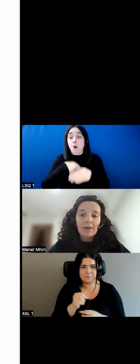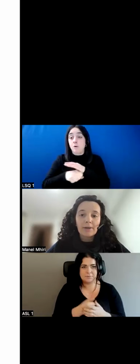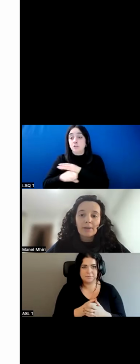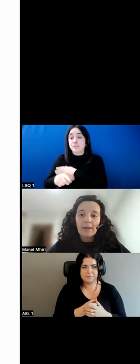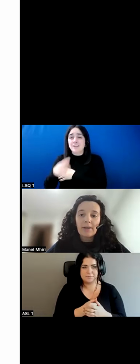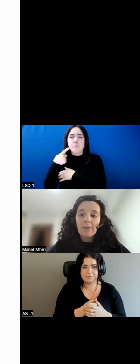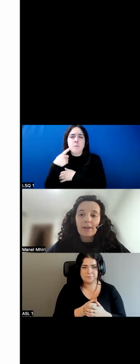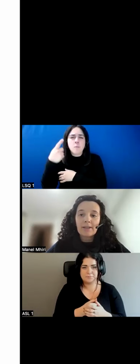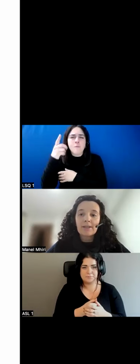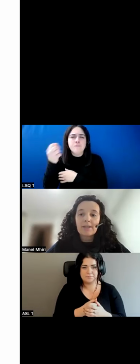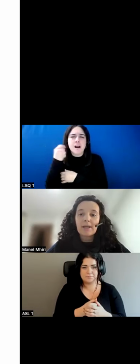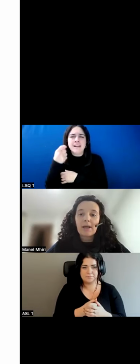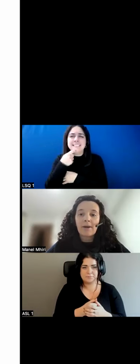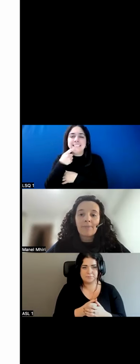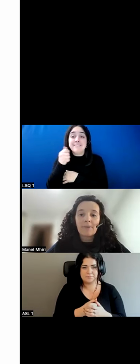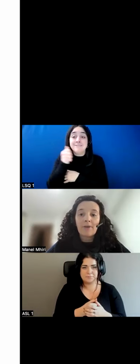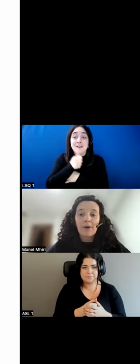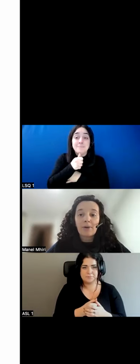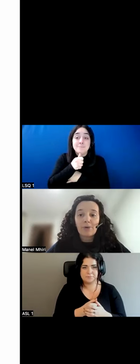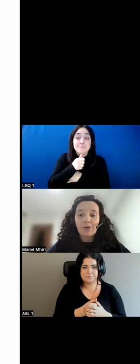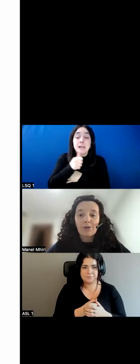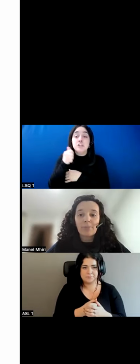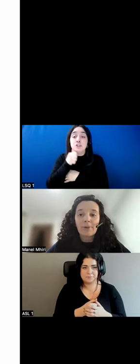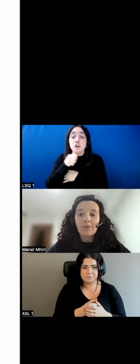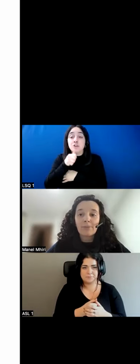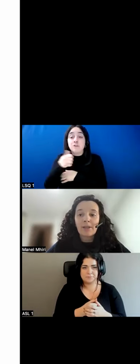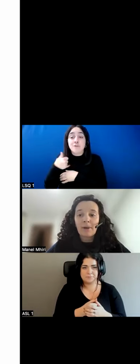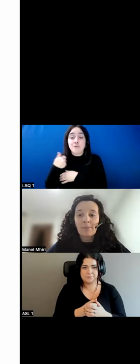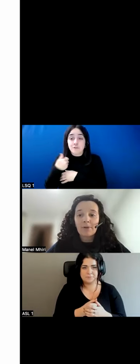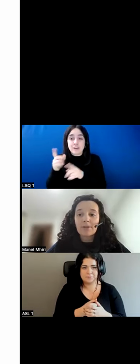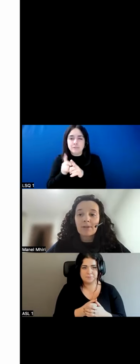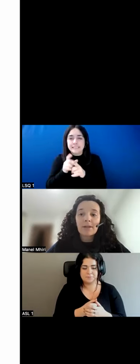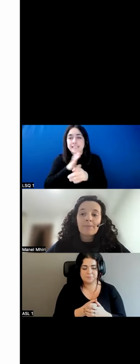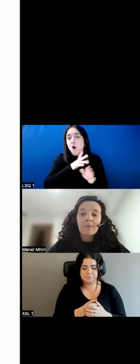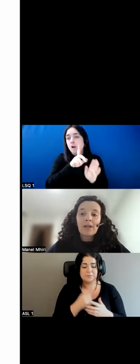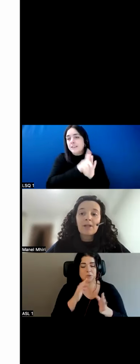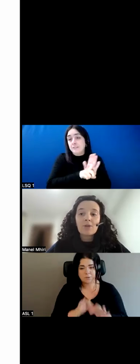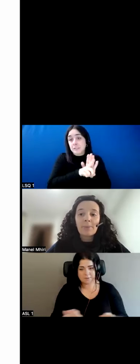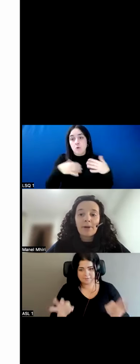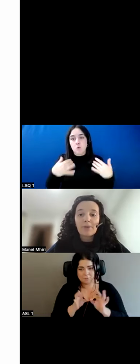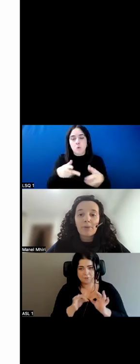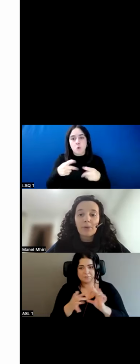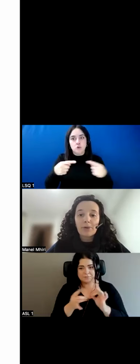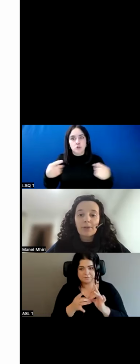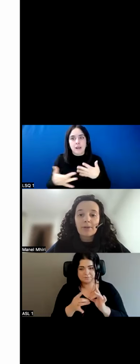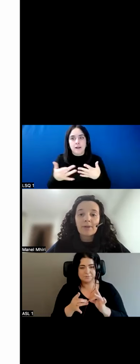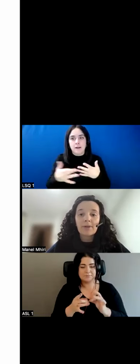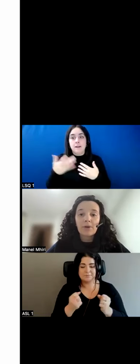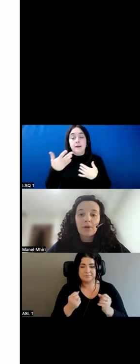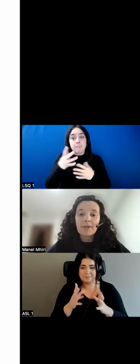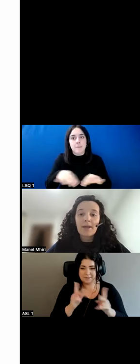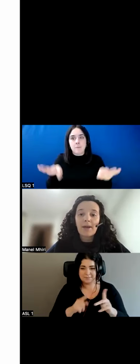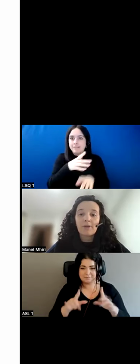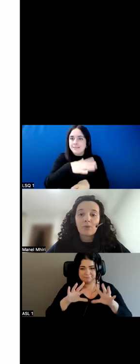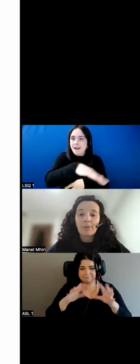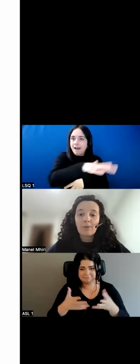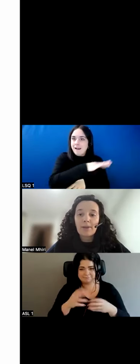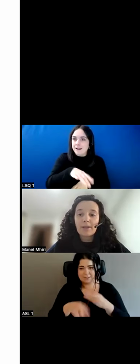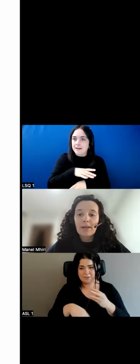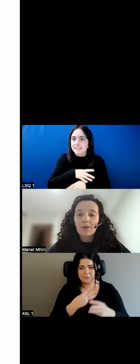filles et les femmes avec une déficience intellectuelle, comme je l'ai dit plus tôt. C'est un sujet très important pour beaucoup de membres dans certaines parties du